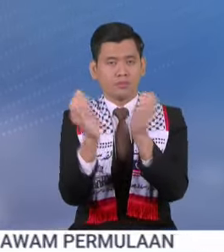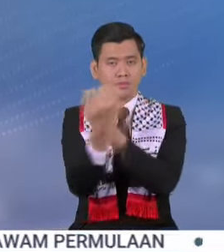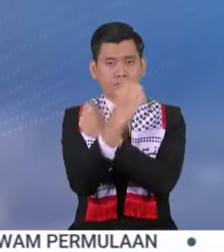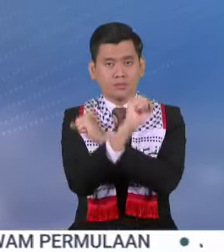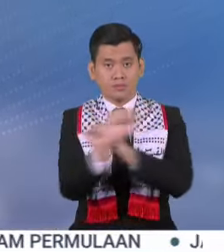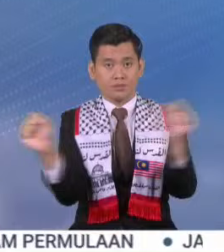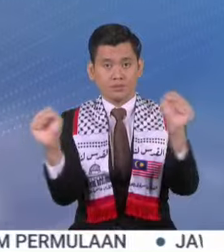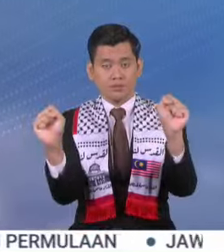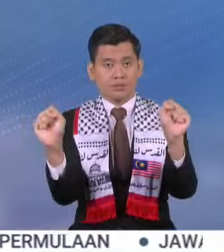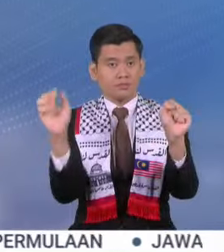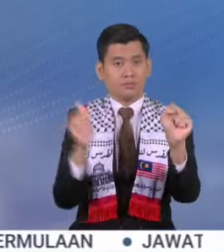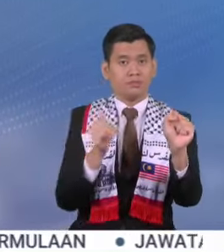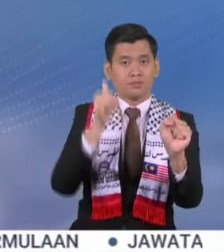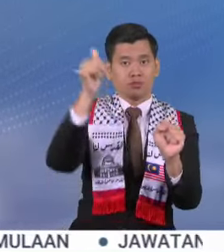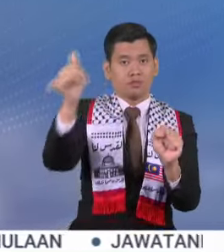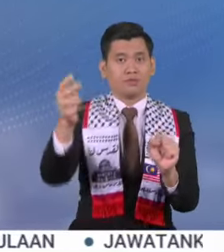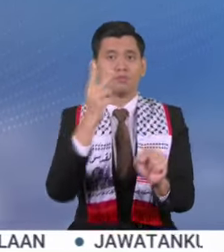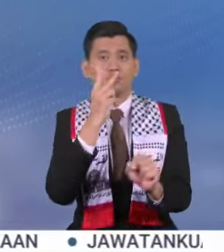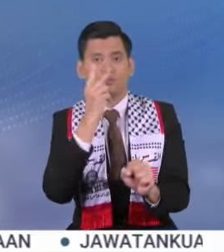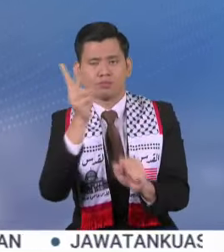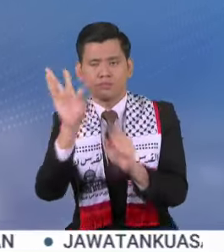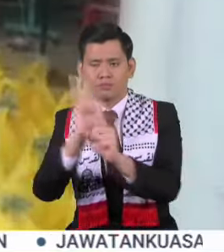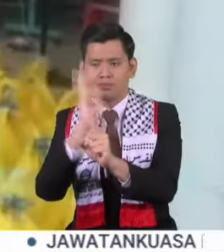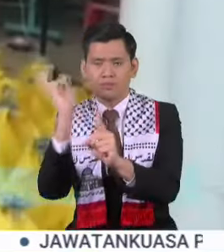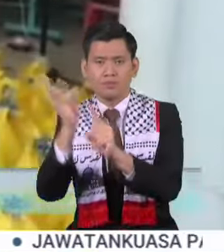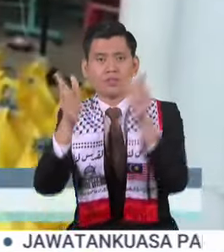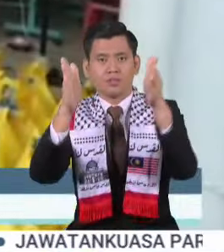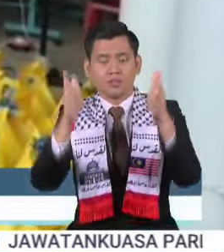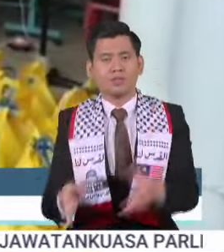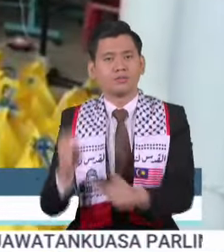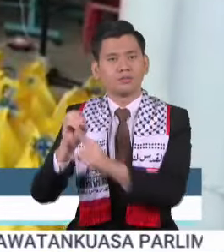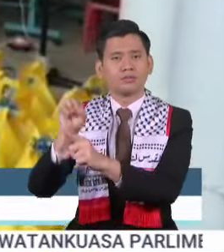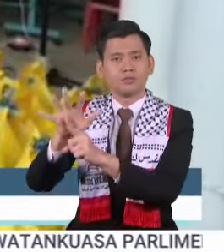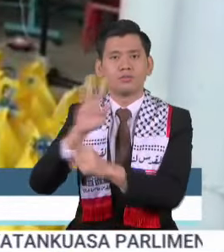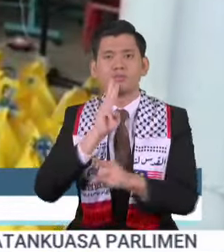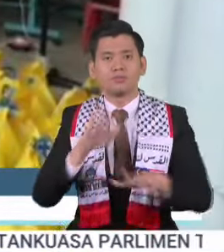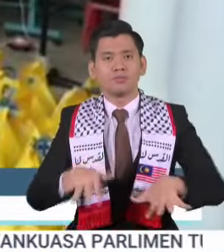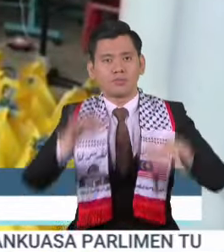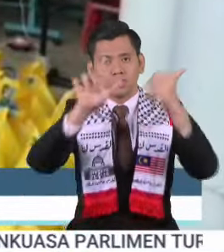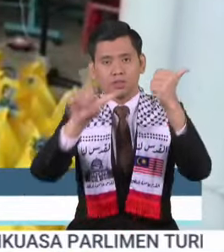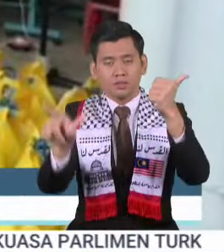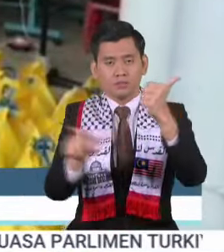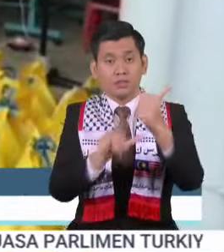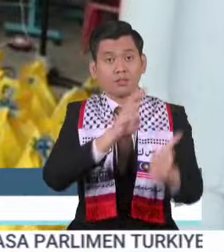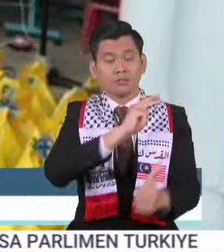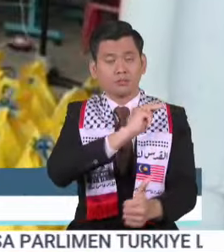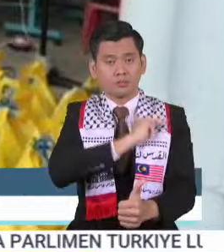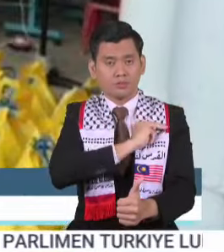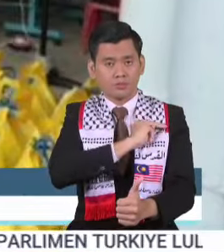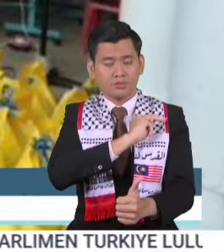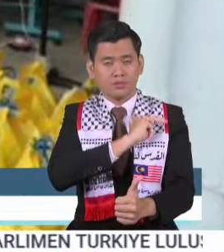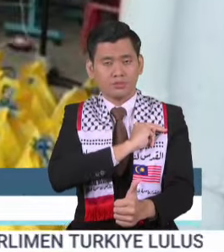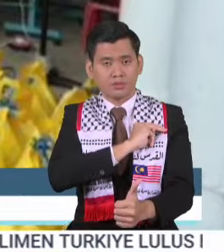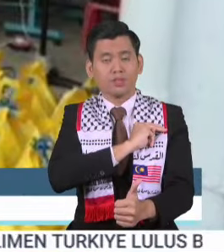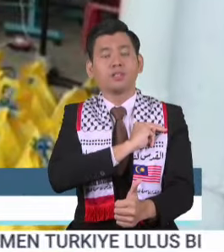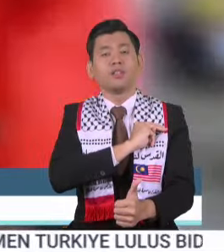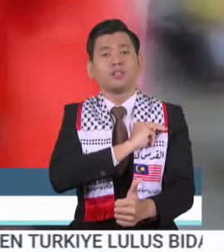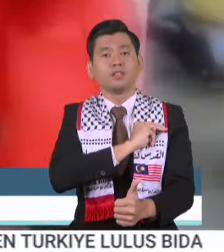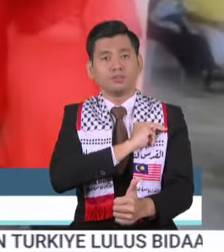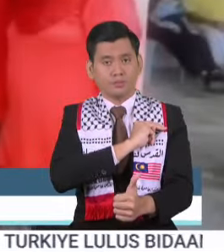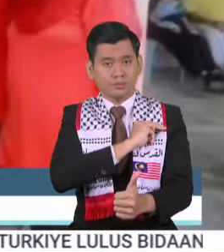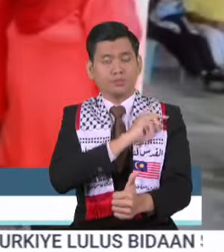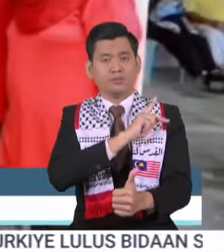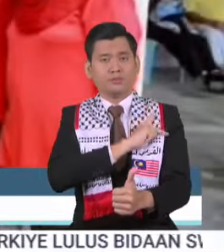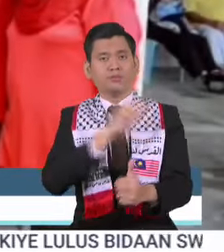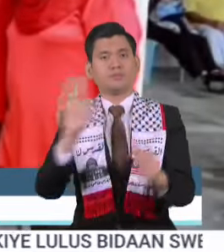memastikan kebajikan penduduk banjir timbalan menteri pembangunan wanita keluarga dan masyarakat Datuk Seri dr noraini Ahmad